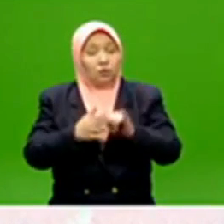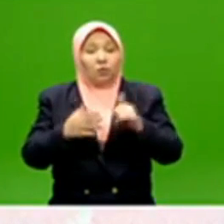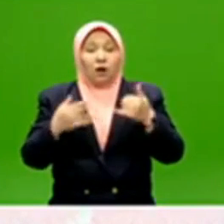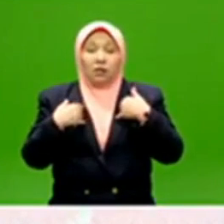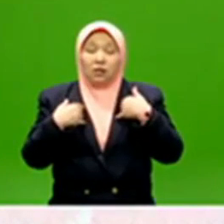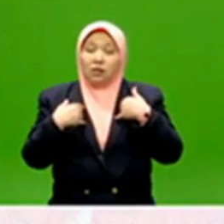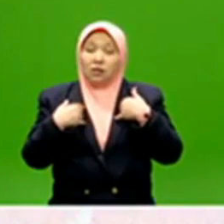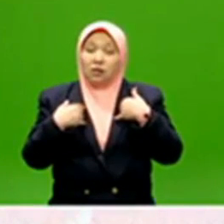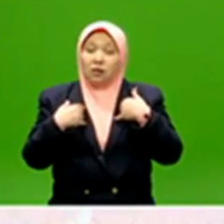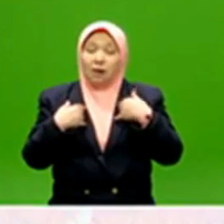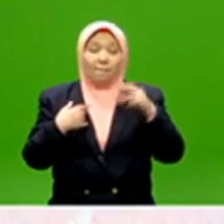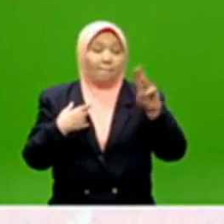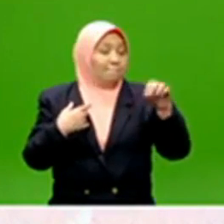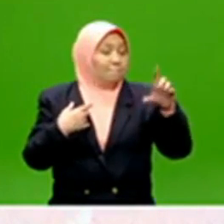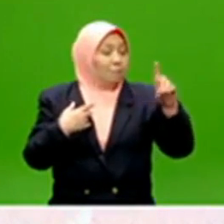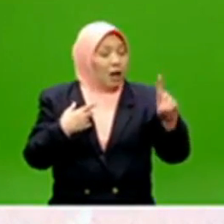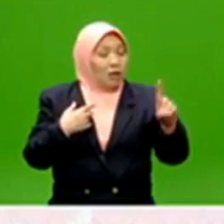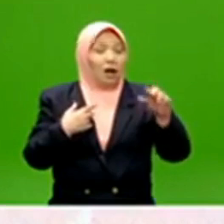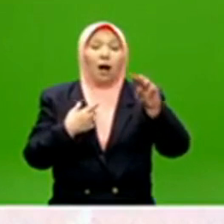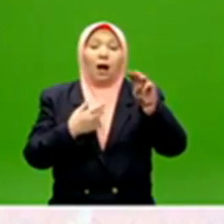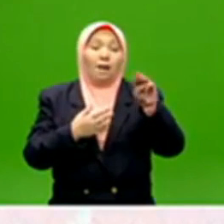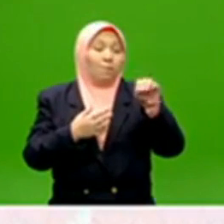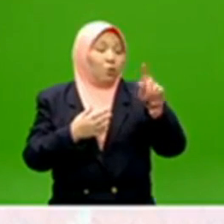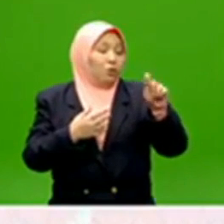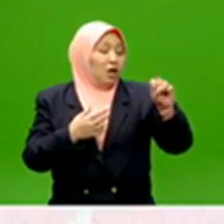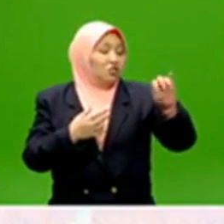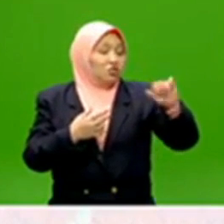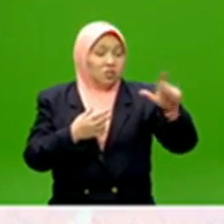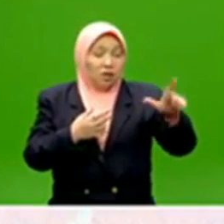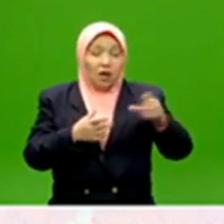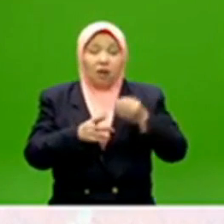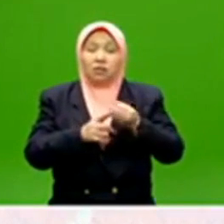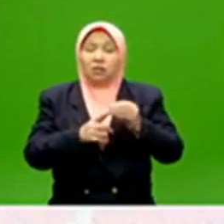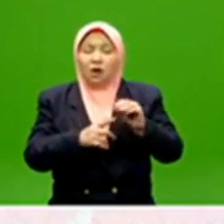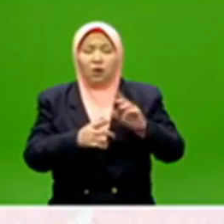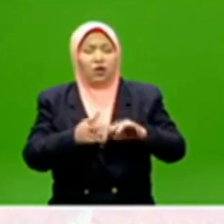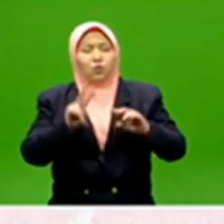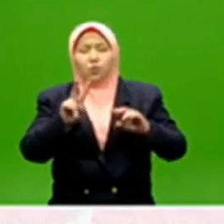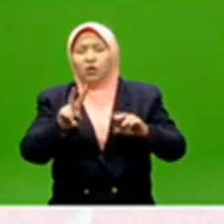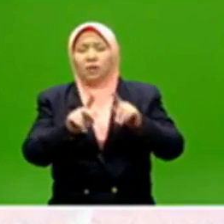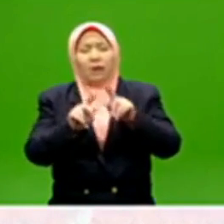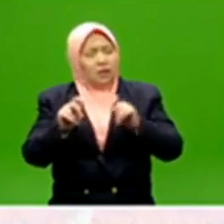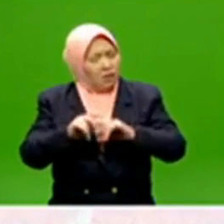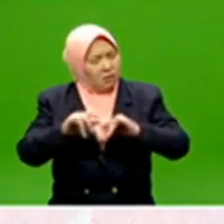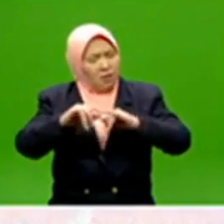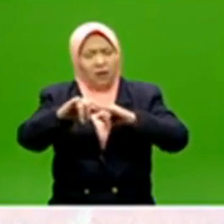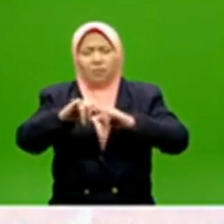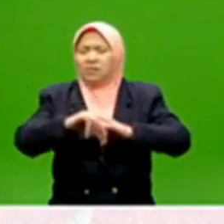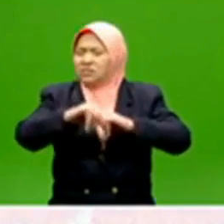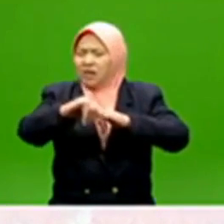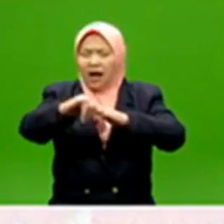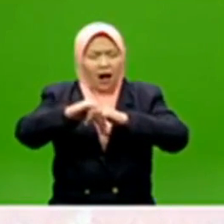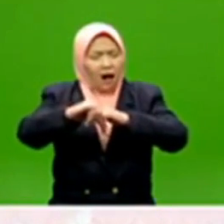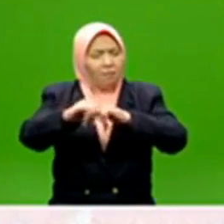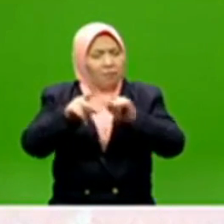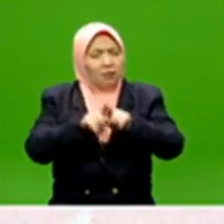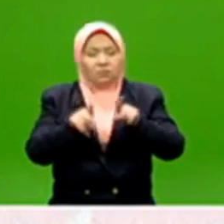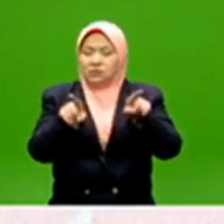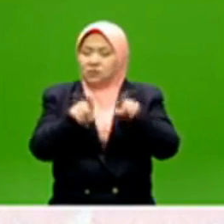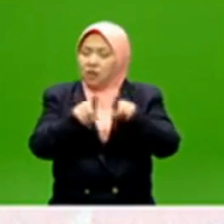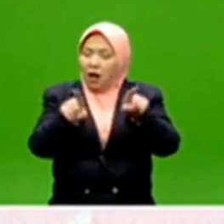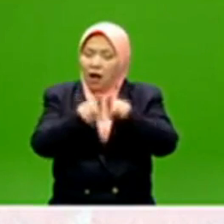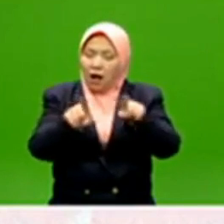emak-emak mufassir kemakmuran silika ataupun sama-sama Mak mufasi ada dua tempat seperti kesini maka scythe